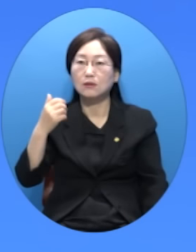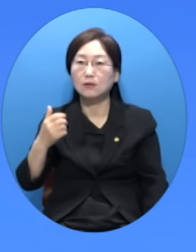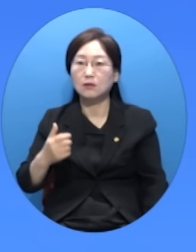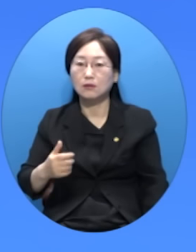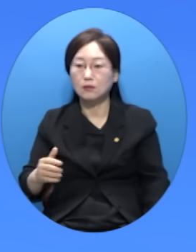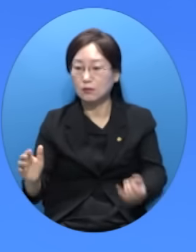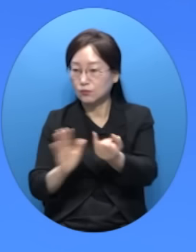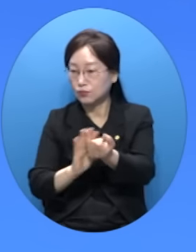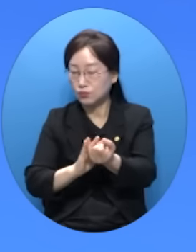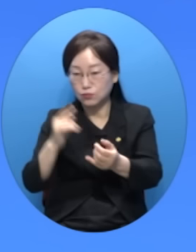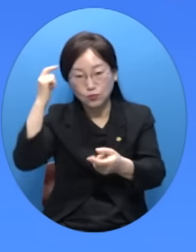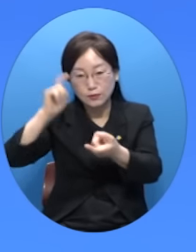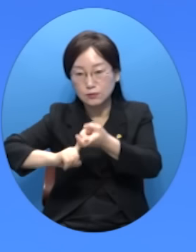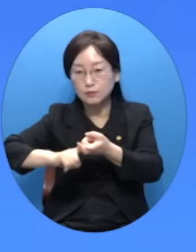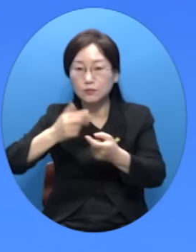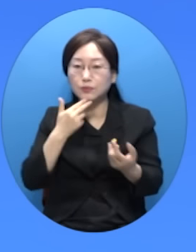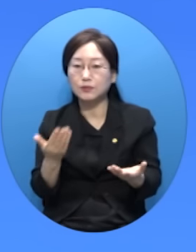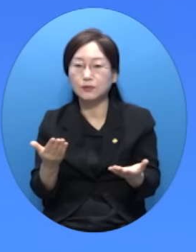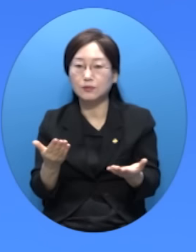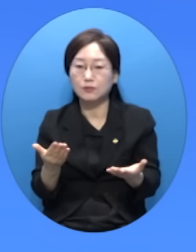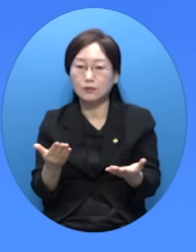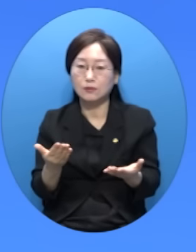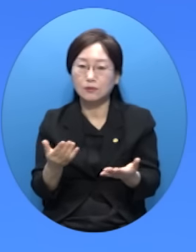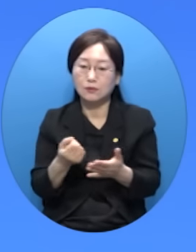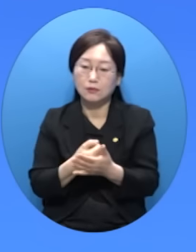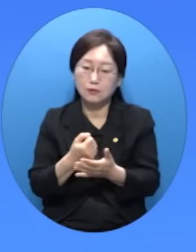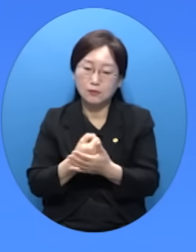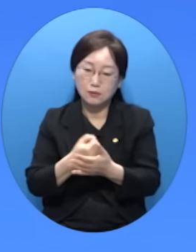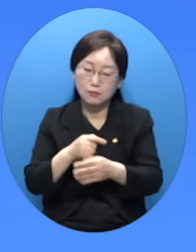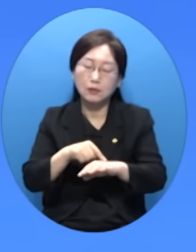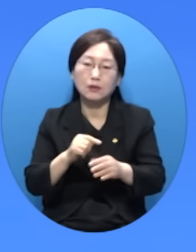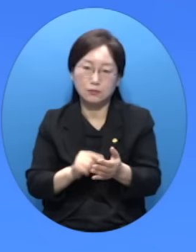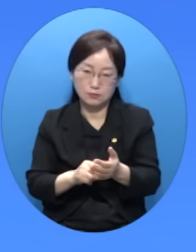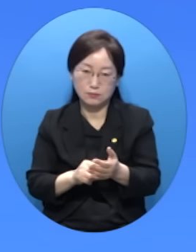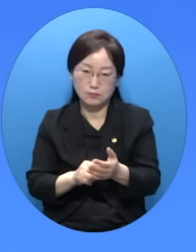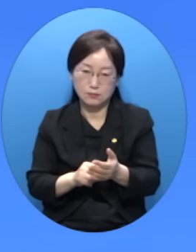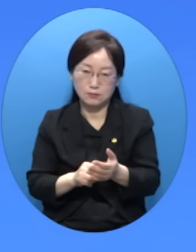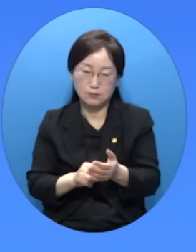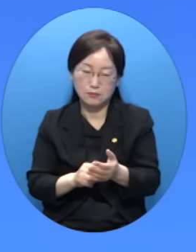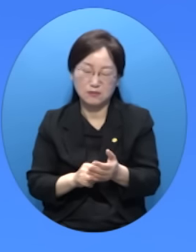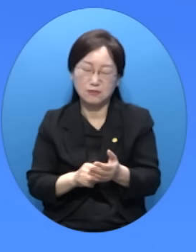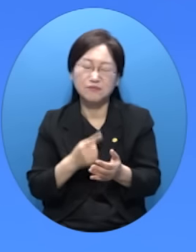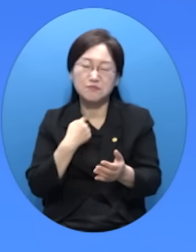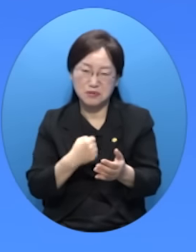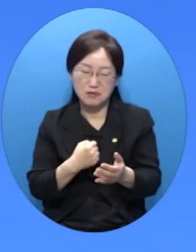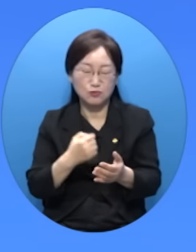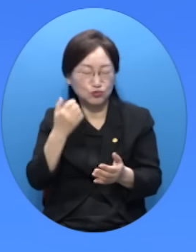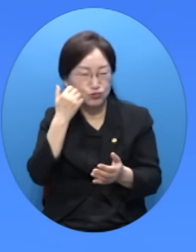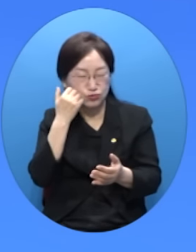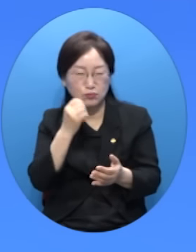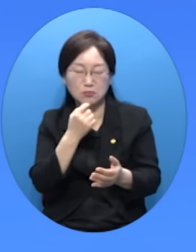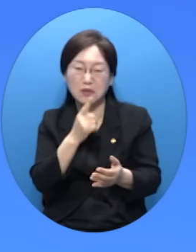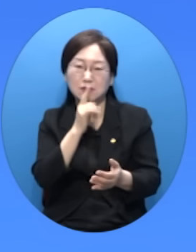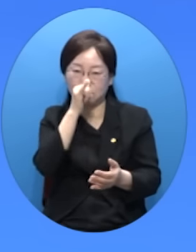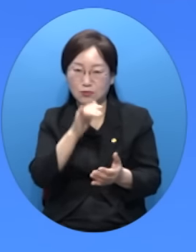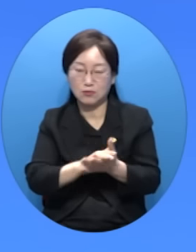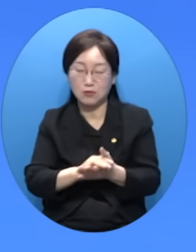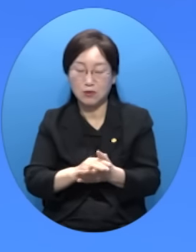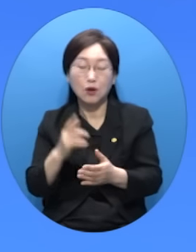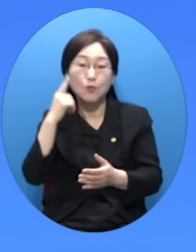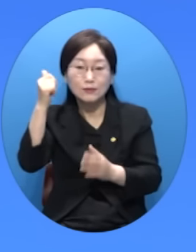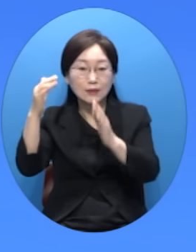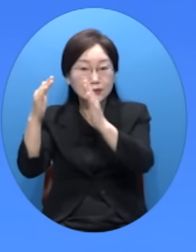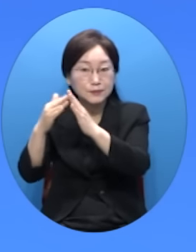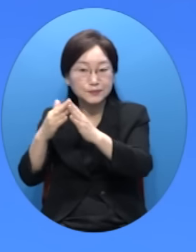어떠한 대책도 관심도 가지 못한 그런 안타까운 마음을 책에 쓴 것을 보았습니다. 더 이상 그 목사 사택이 자기 집도